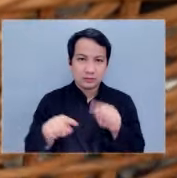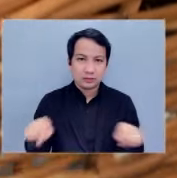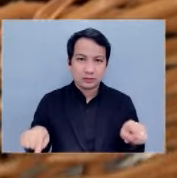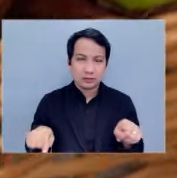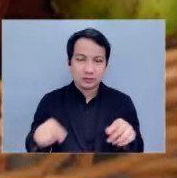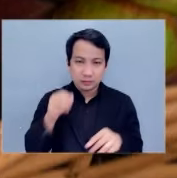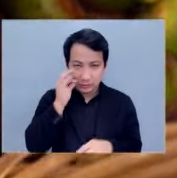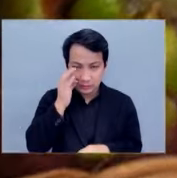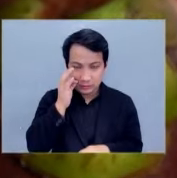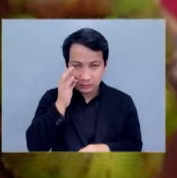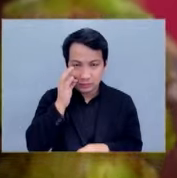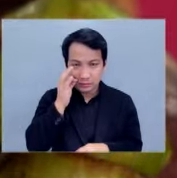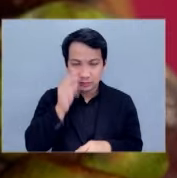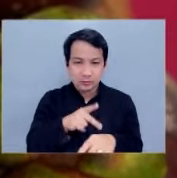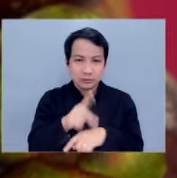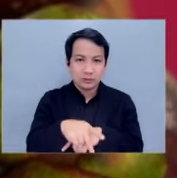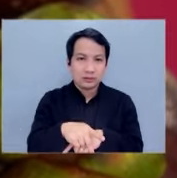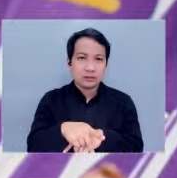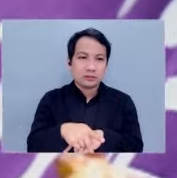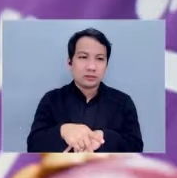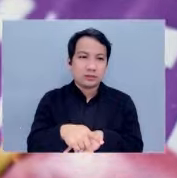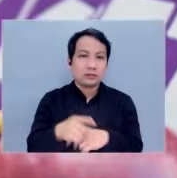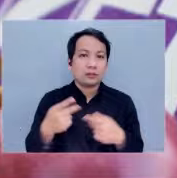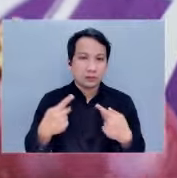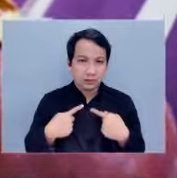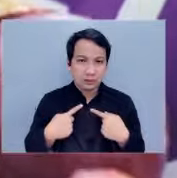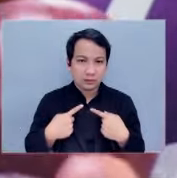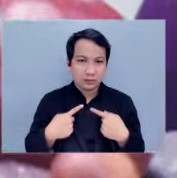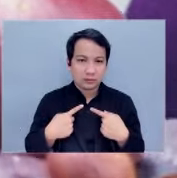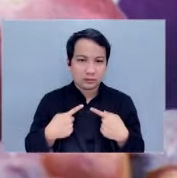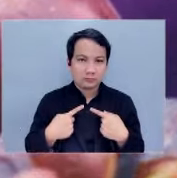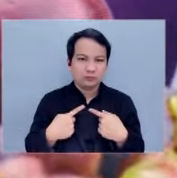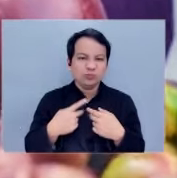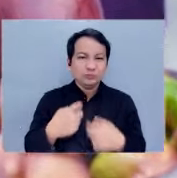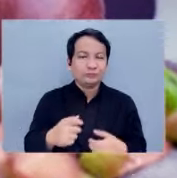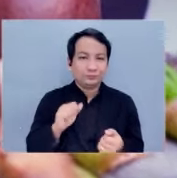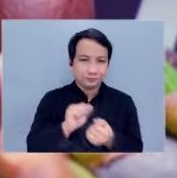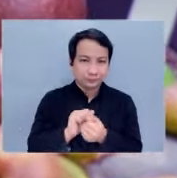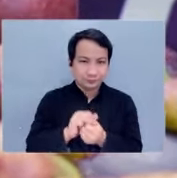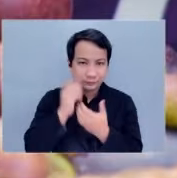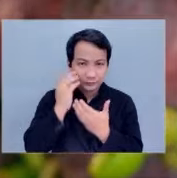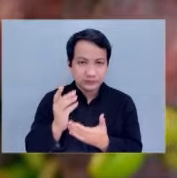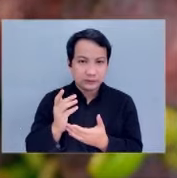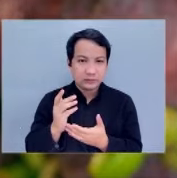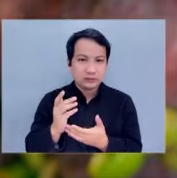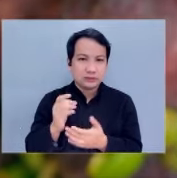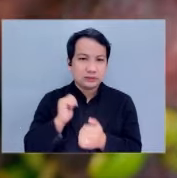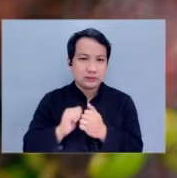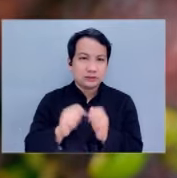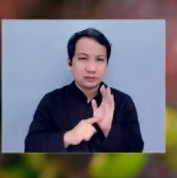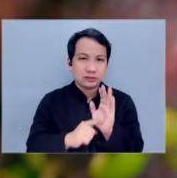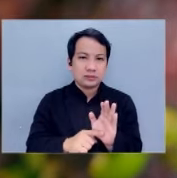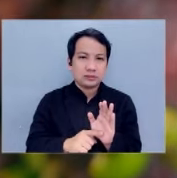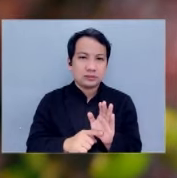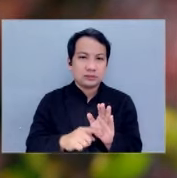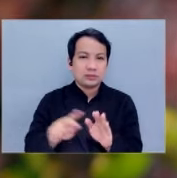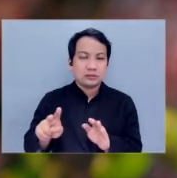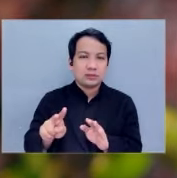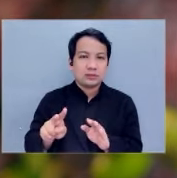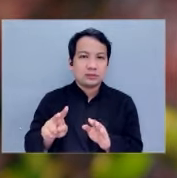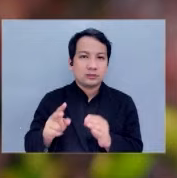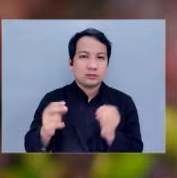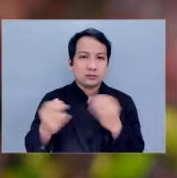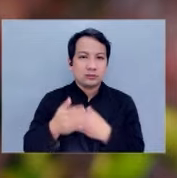halaman tulad ng mangosteen. Sila ay mayroong mga antioxidant na katangian, which means they can help neutralize harmful free radicals in the